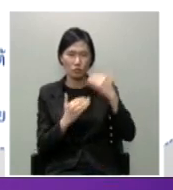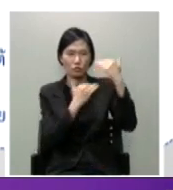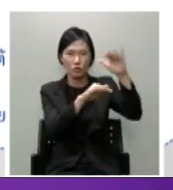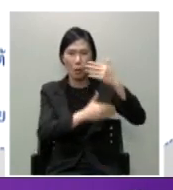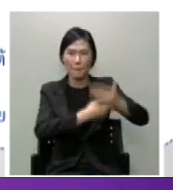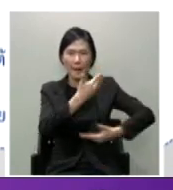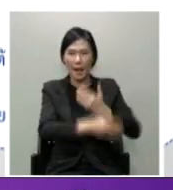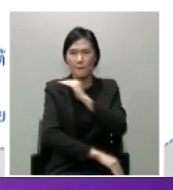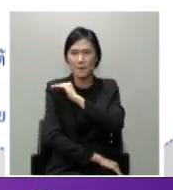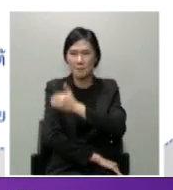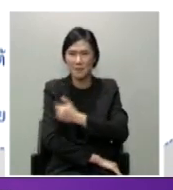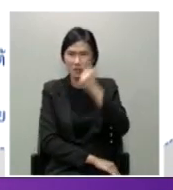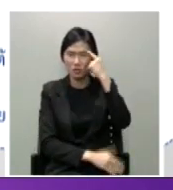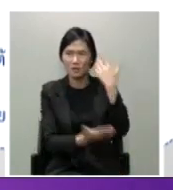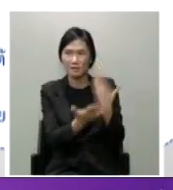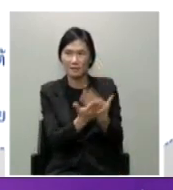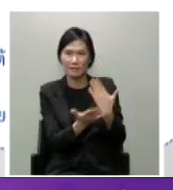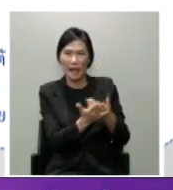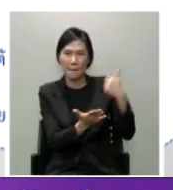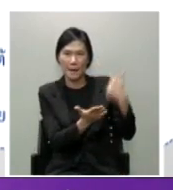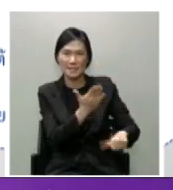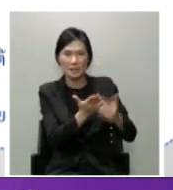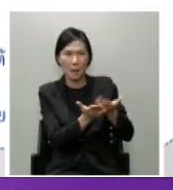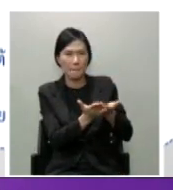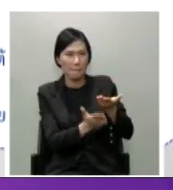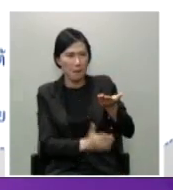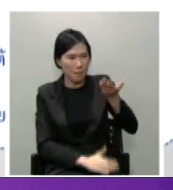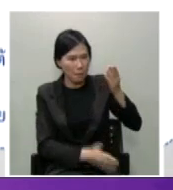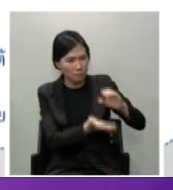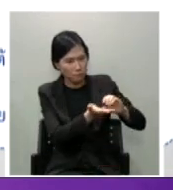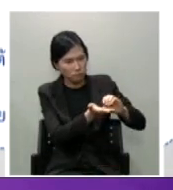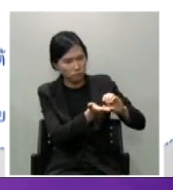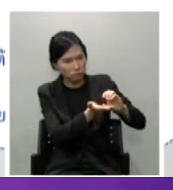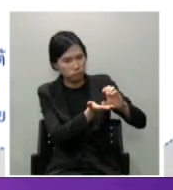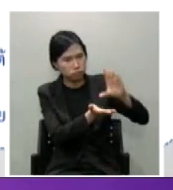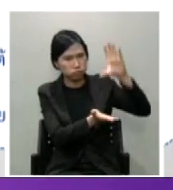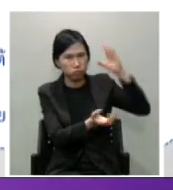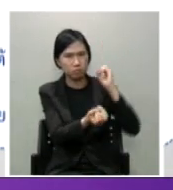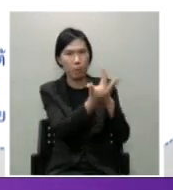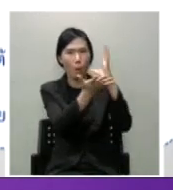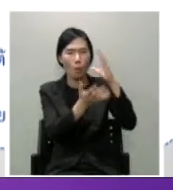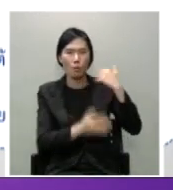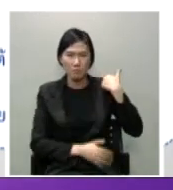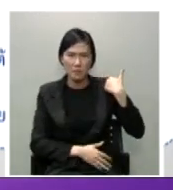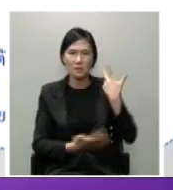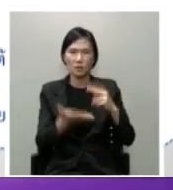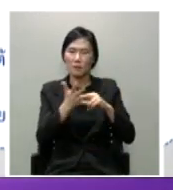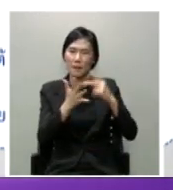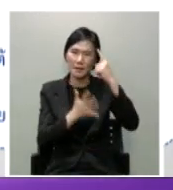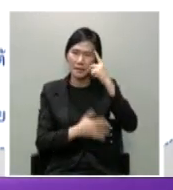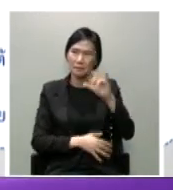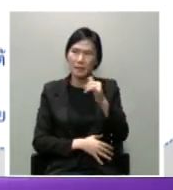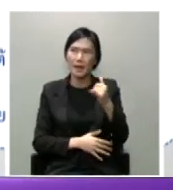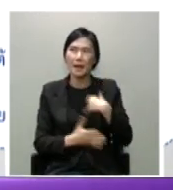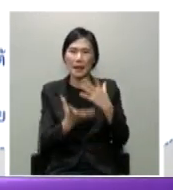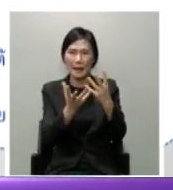าจะขึ้นภาษีจนสะสมได้จำนวนเท่ากับความเสียหายที่เขาได้รับ